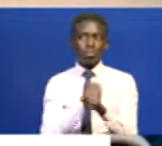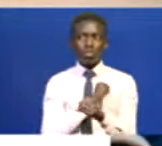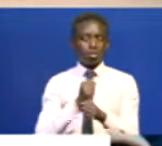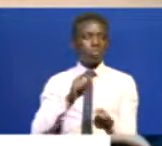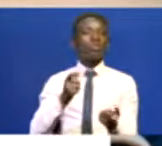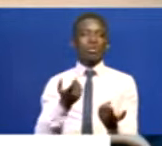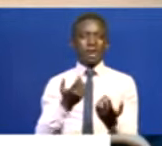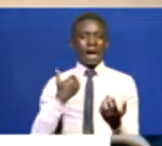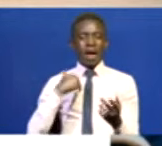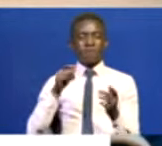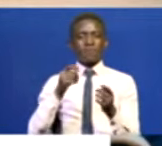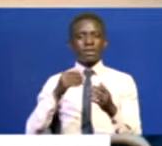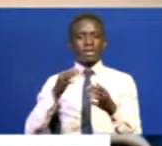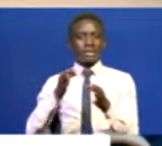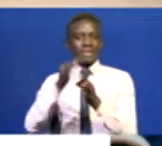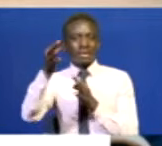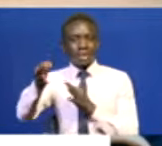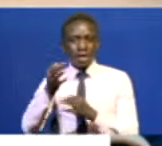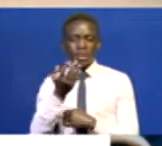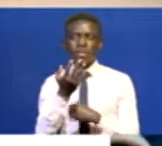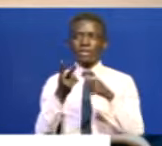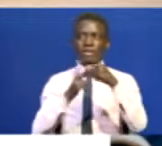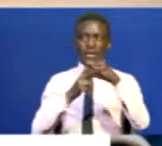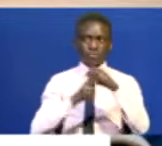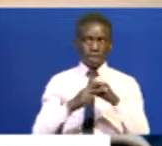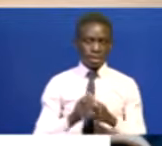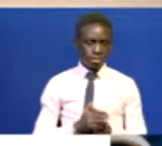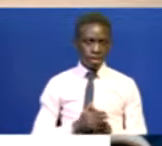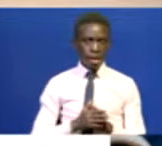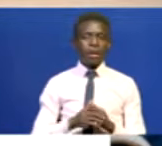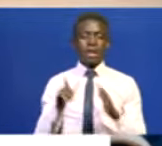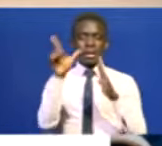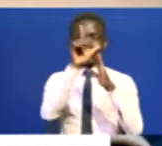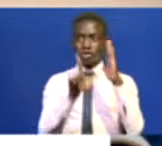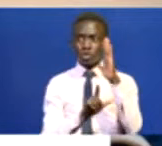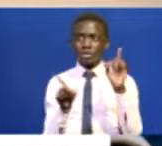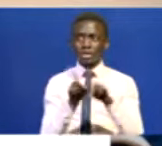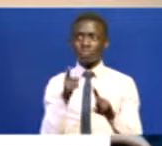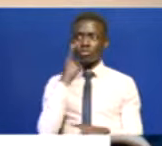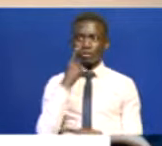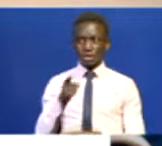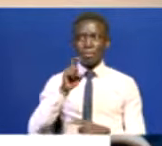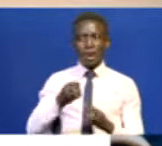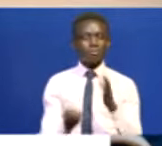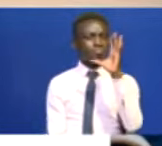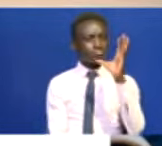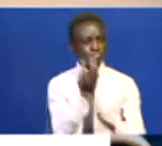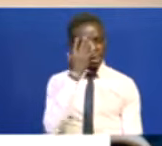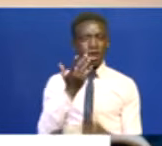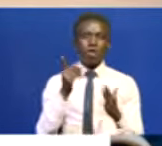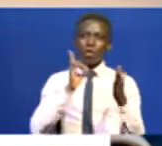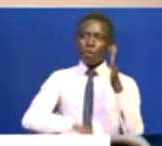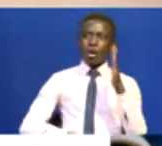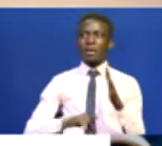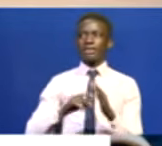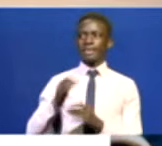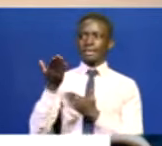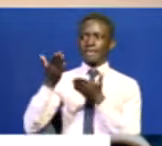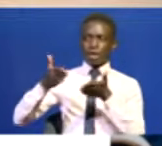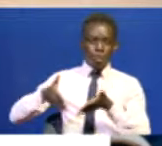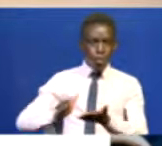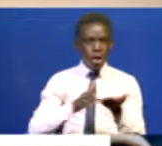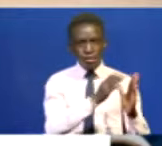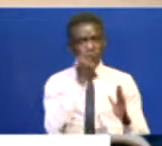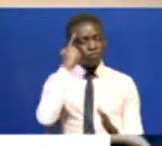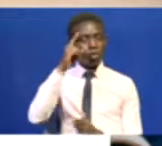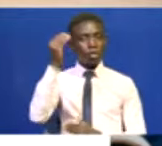vya masomo. Kamati hiyo pia imependekeza wizara ya elimu kuanzisha mfumo kamilifu wa elimu kwa viwango vyote vya